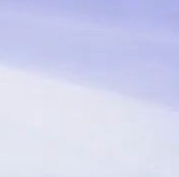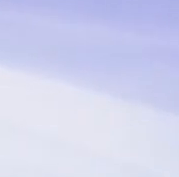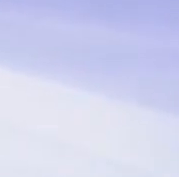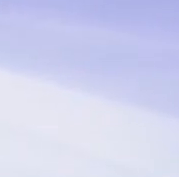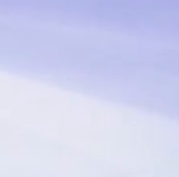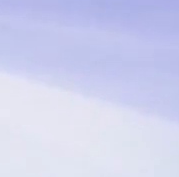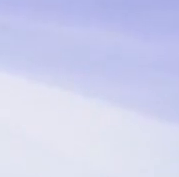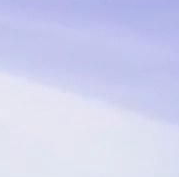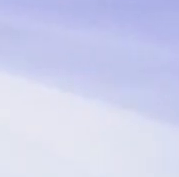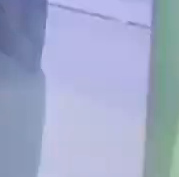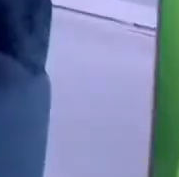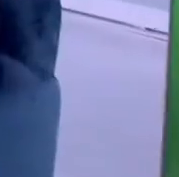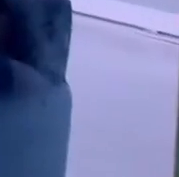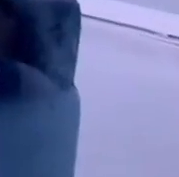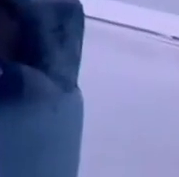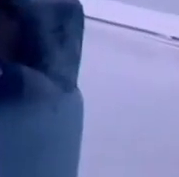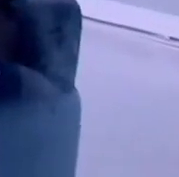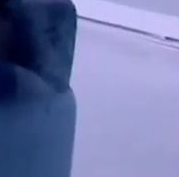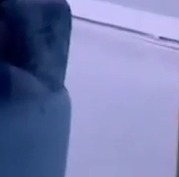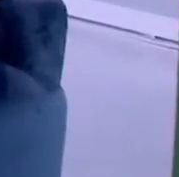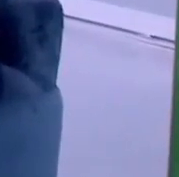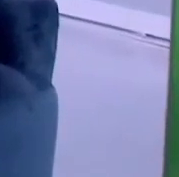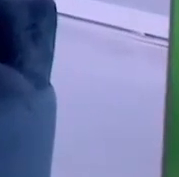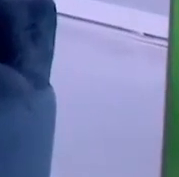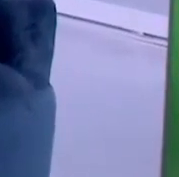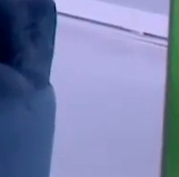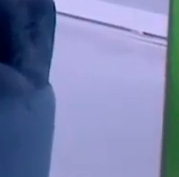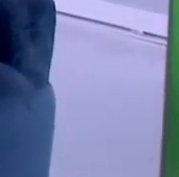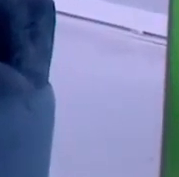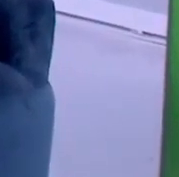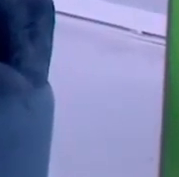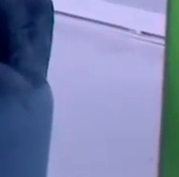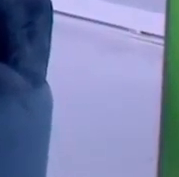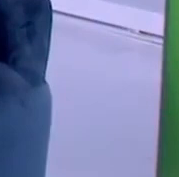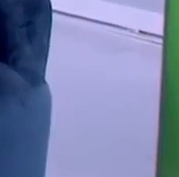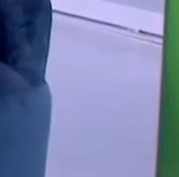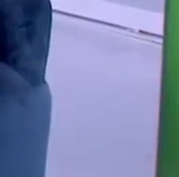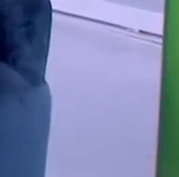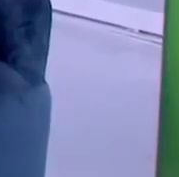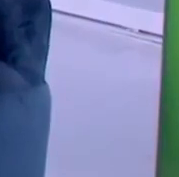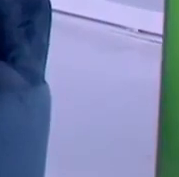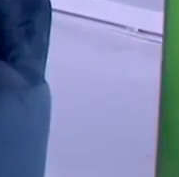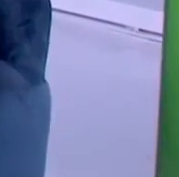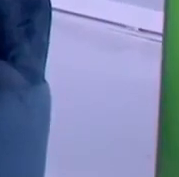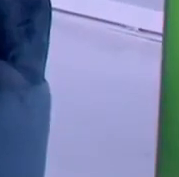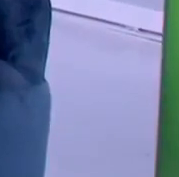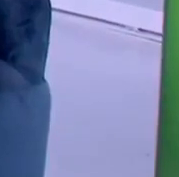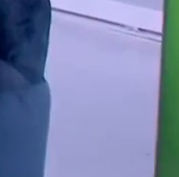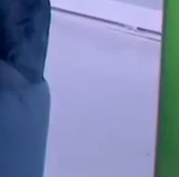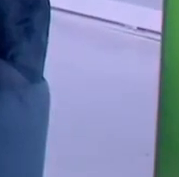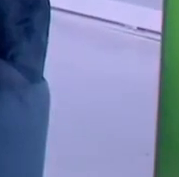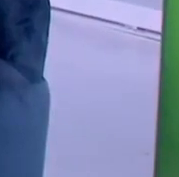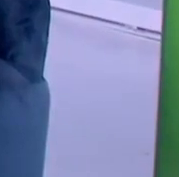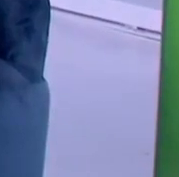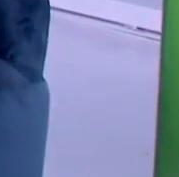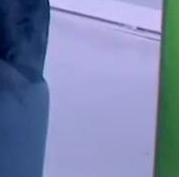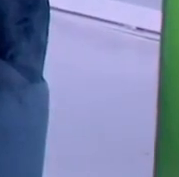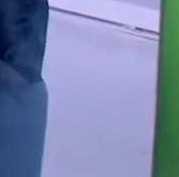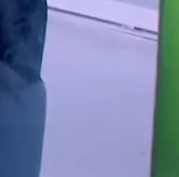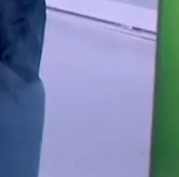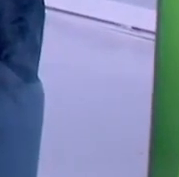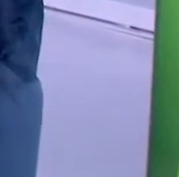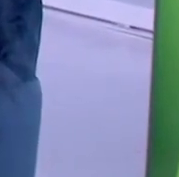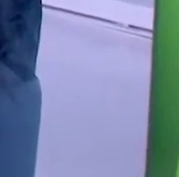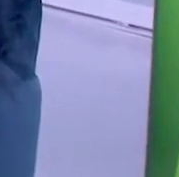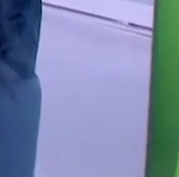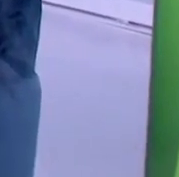Okay. All you need to do, wala kayong gawin kundi sagutin ng telepono at sabihin sa